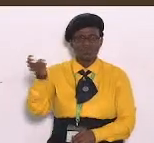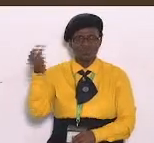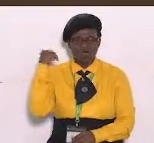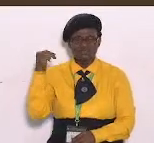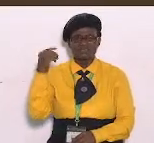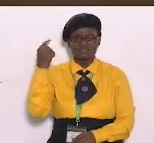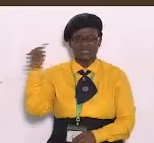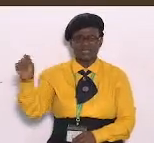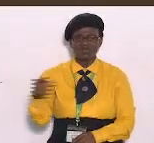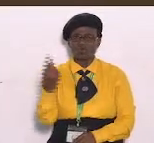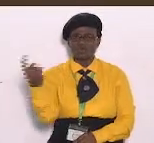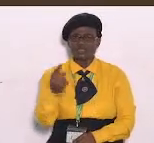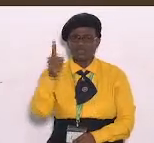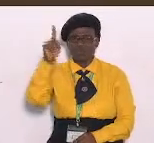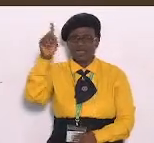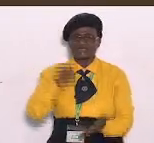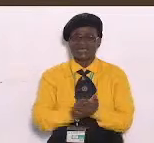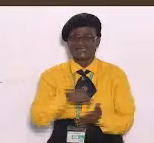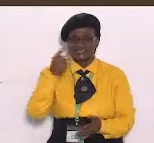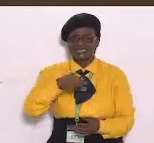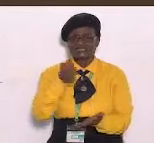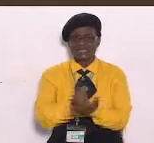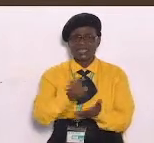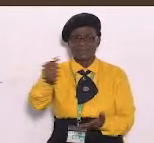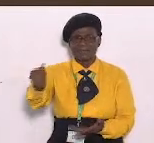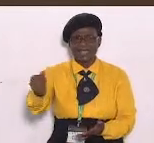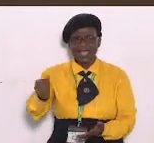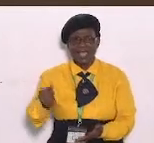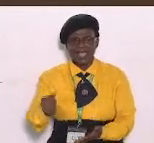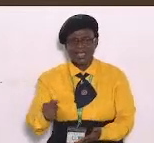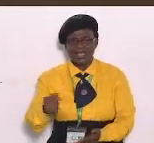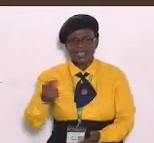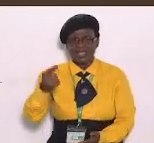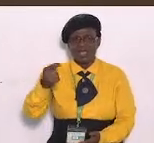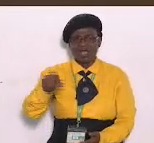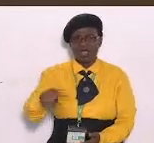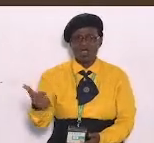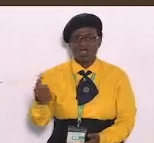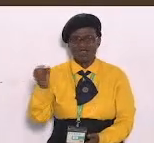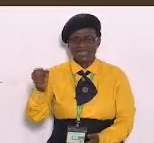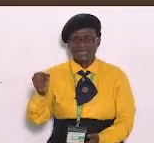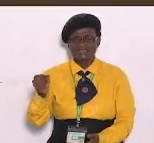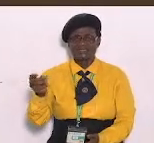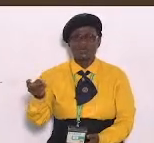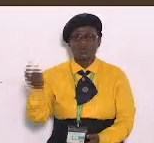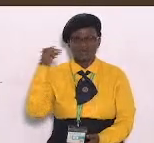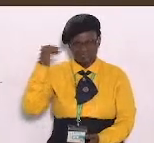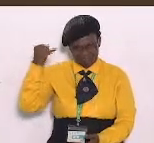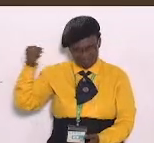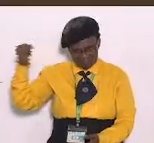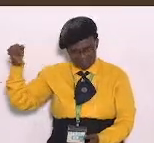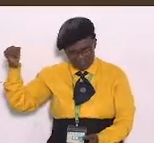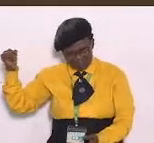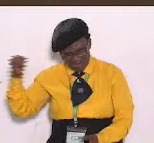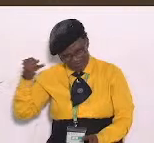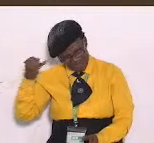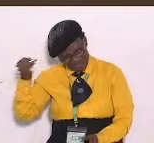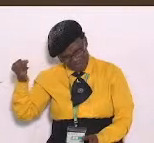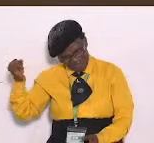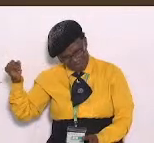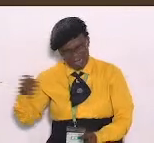c'était lui seulement qui avait dit amen à cette prophétie et les autres